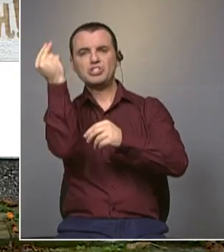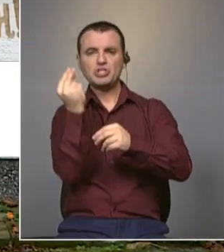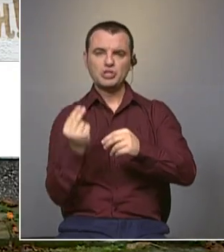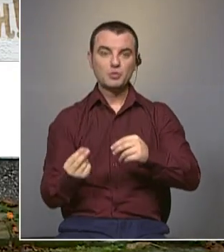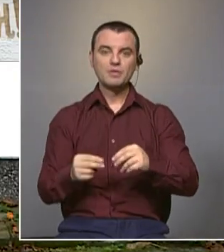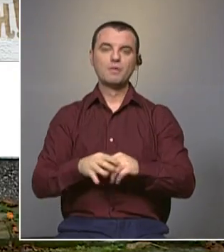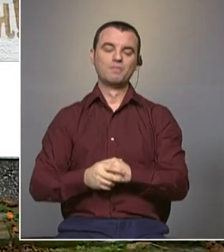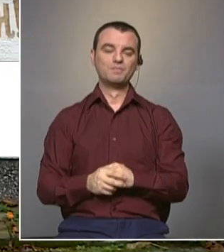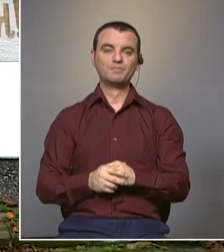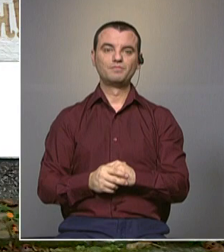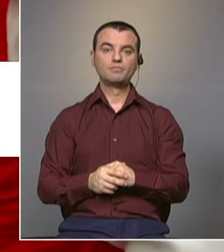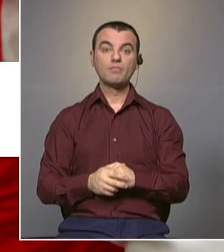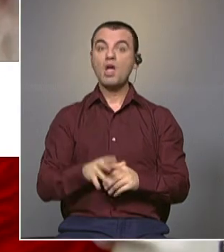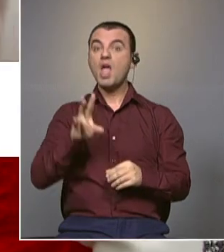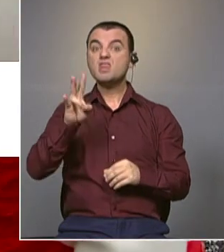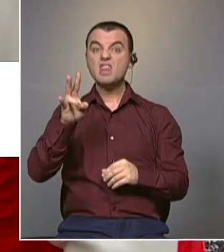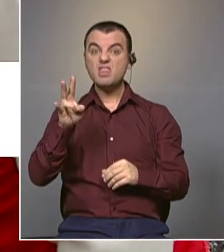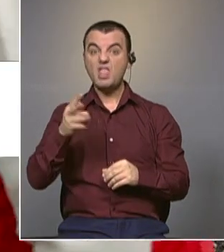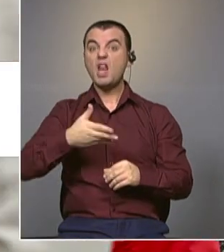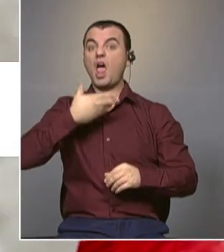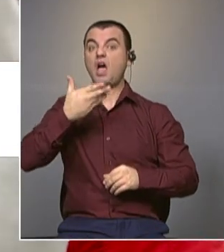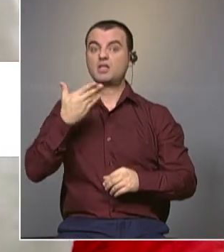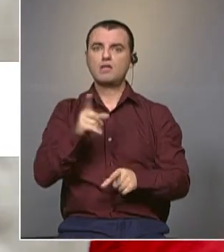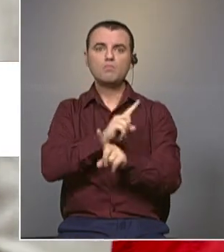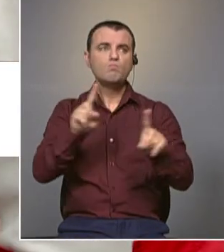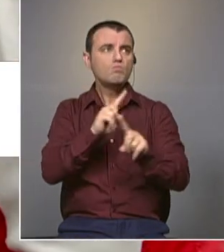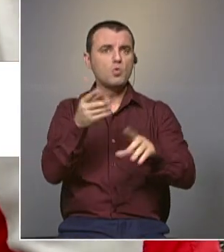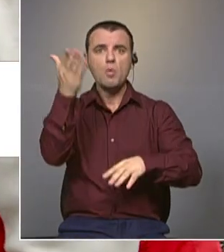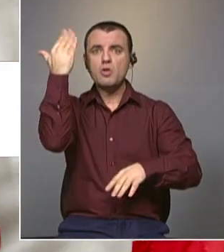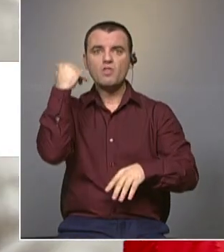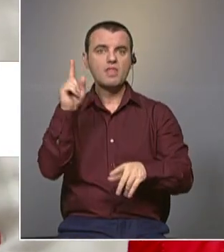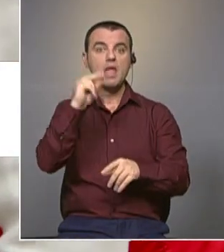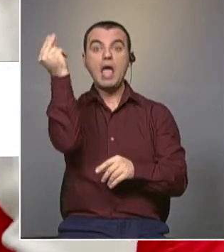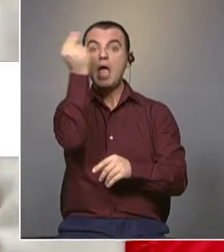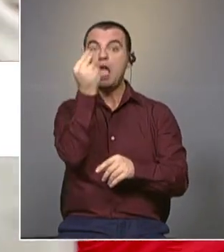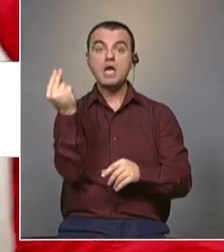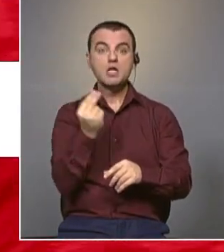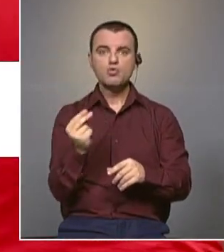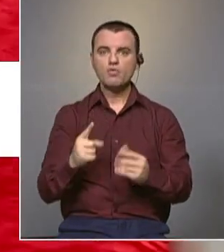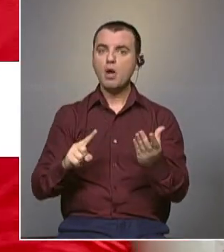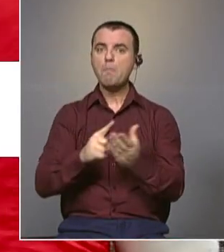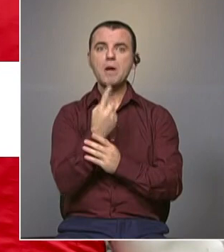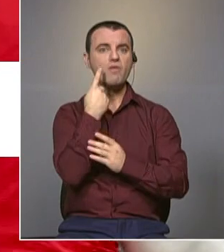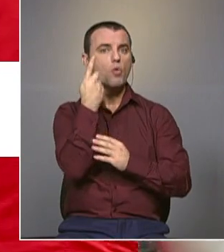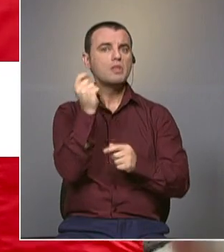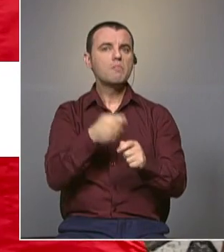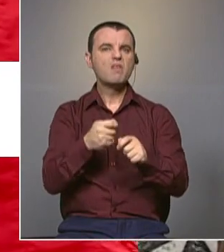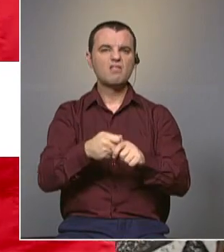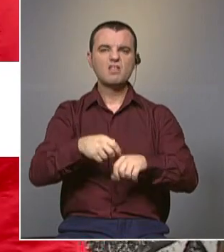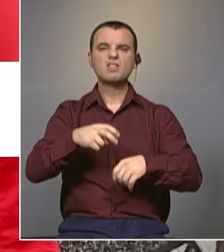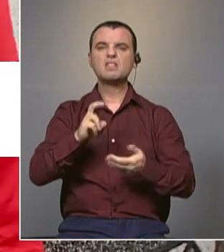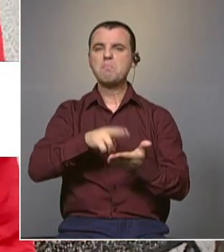че съм така. Неделя разказва, че никога преди това не е рисувала. Първите си опити направила с блажни бои, но не й